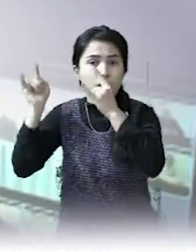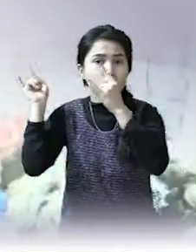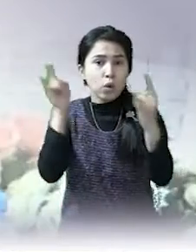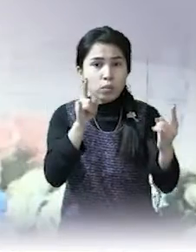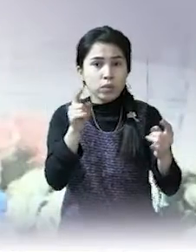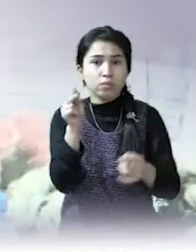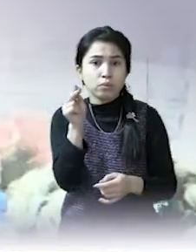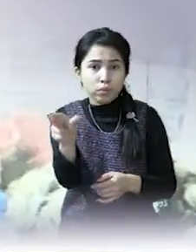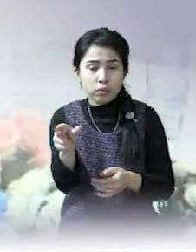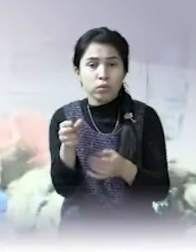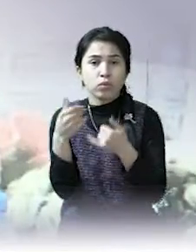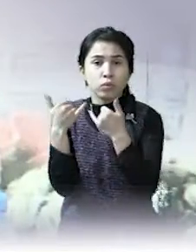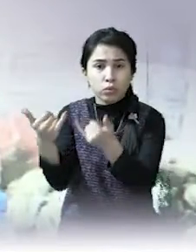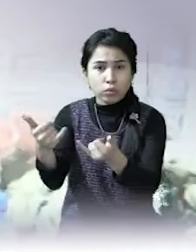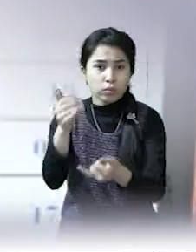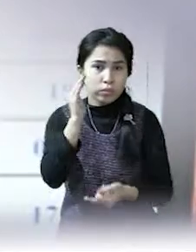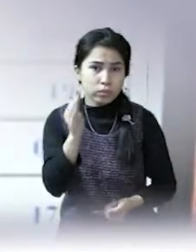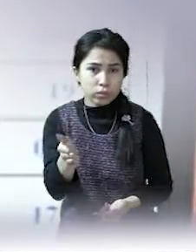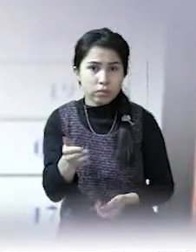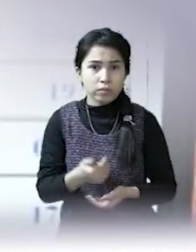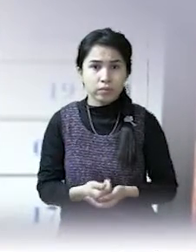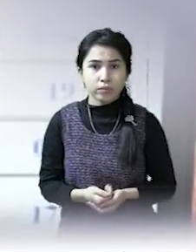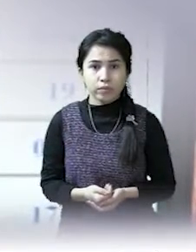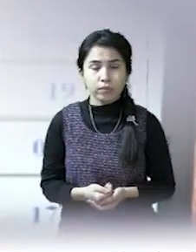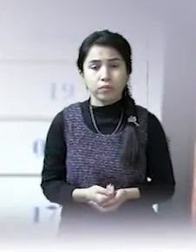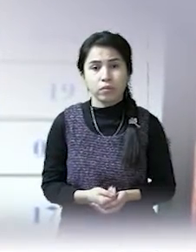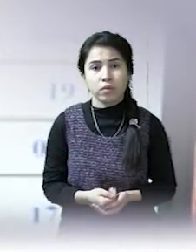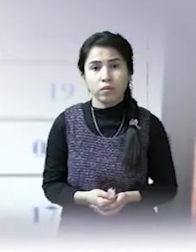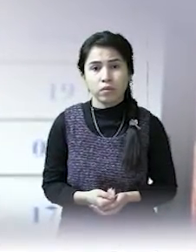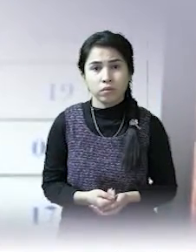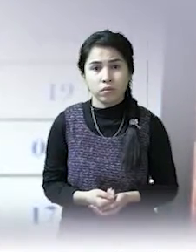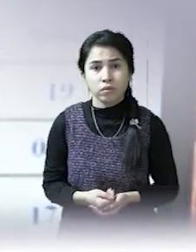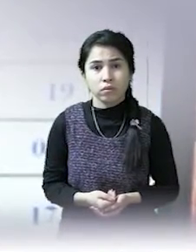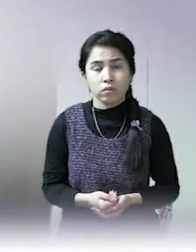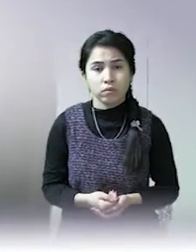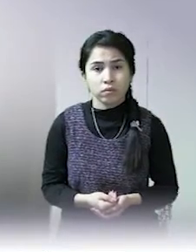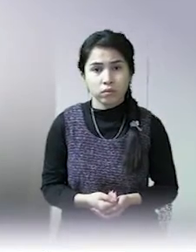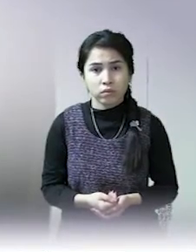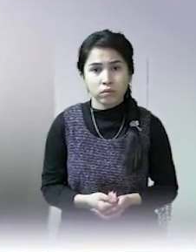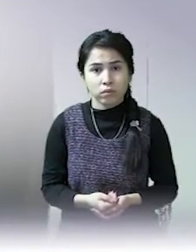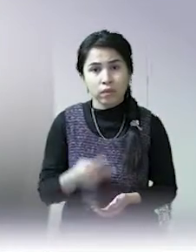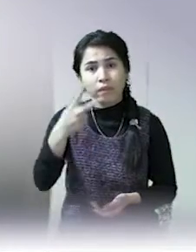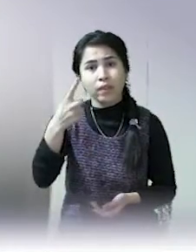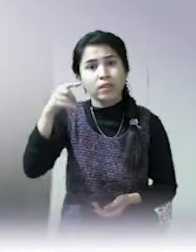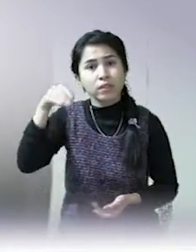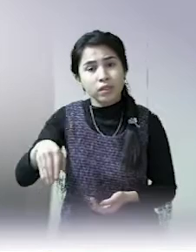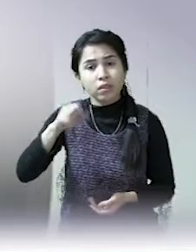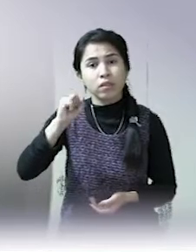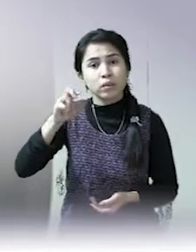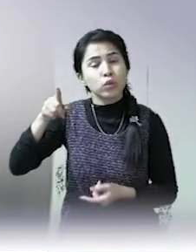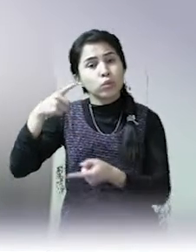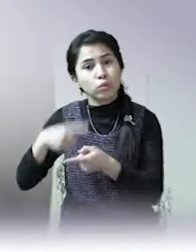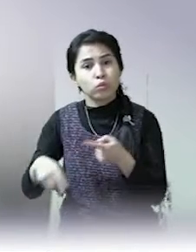лицензия алған. Егер тұрғындардан шағым түссе, олармен келісім шарт бұзу мәселесі де қарастырылған екен. Жасасқан келісім шартта сақтандыру